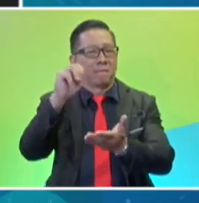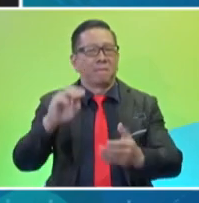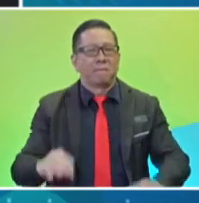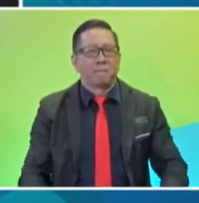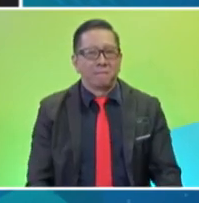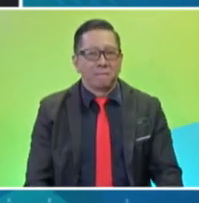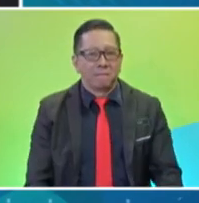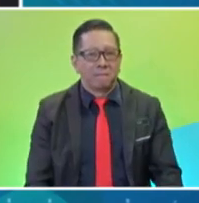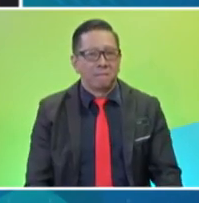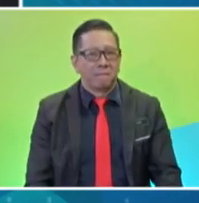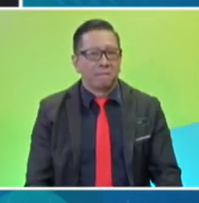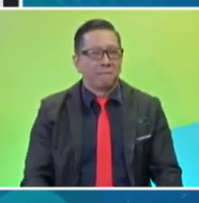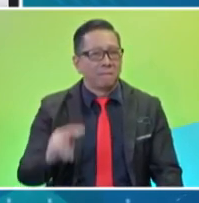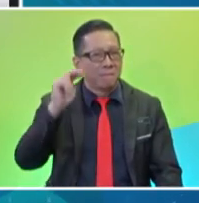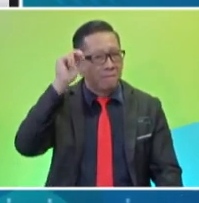emas